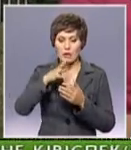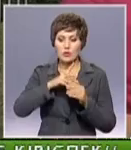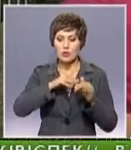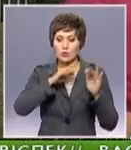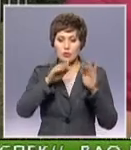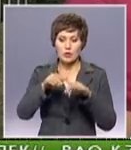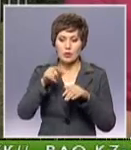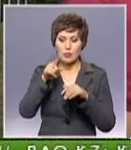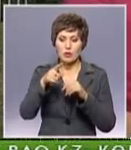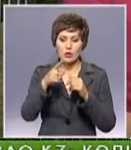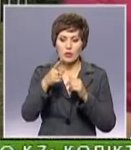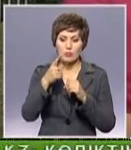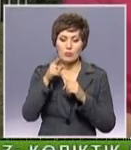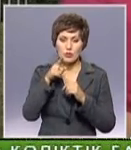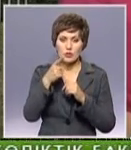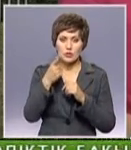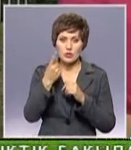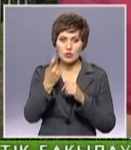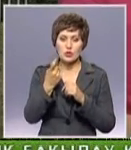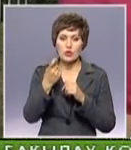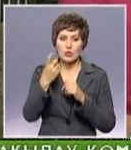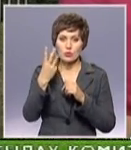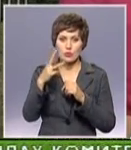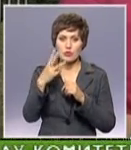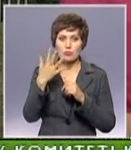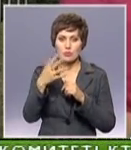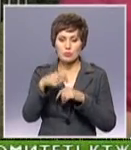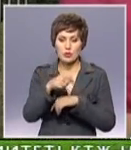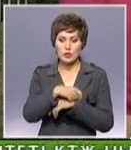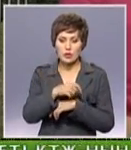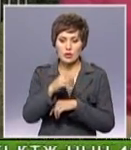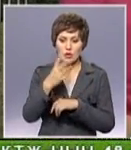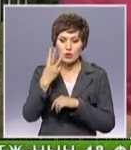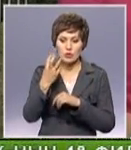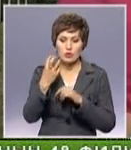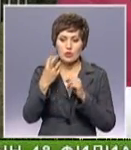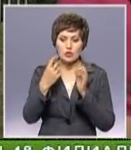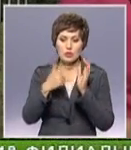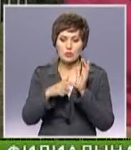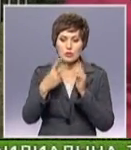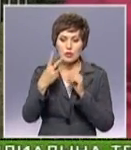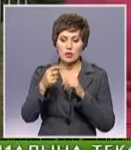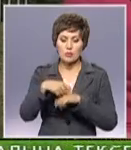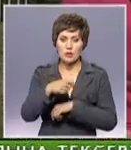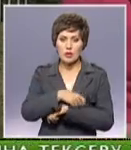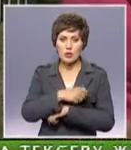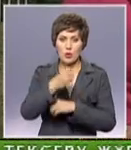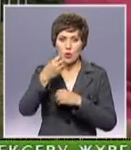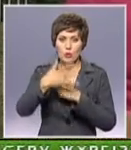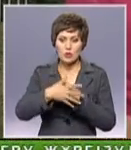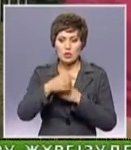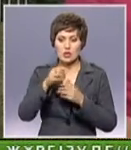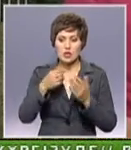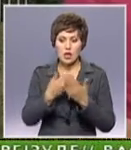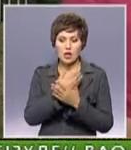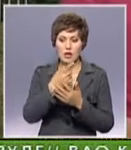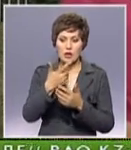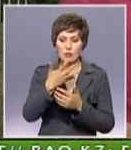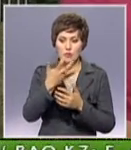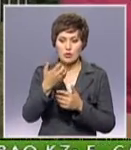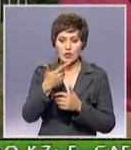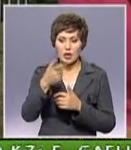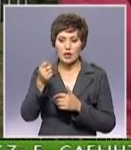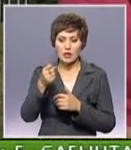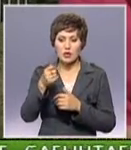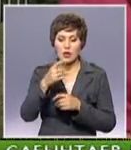деңгейінен 1130 метр, ал телемұнара биіктігі 372 метр. Жаңа орталықтың аумағы 500 гектар.